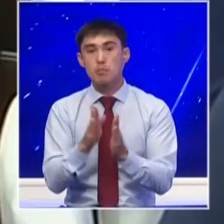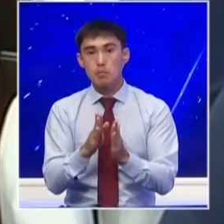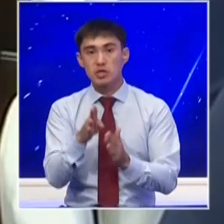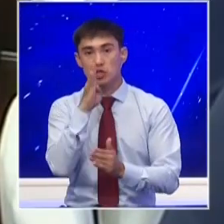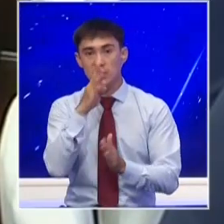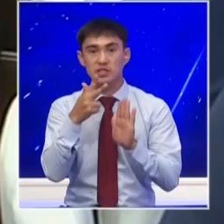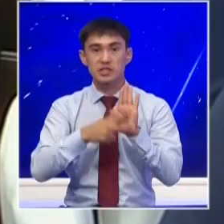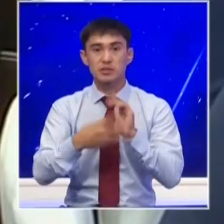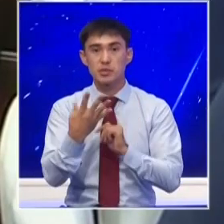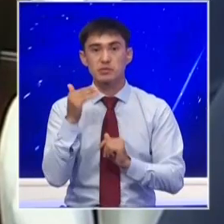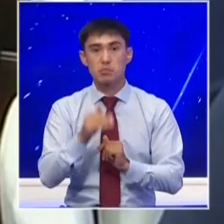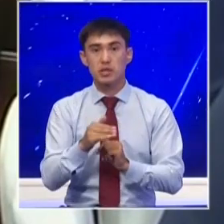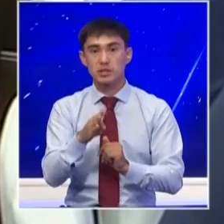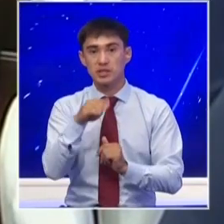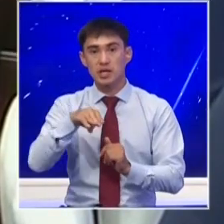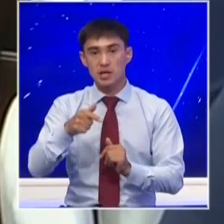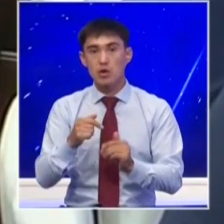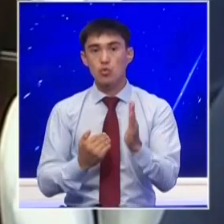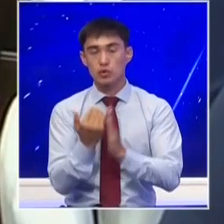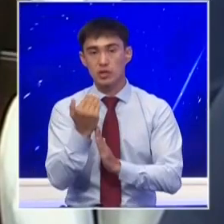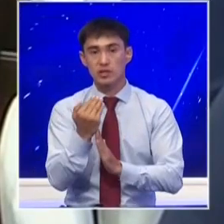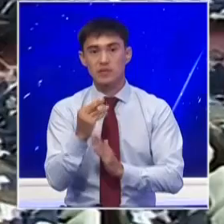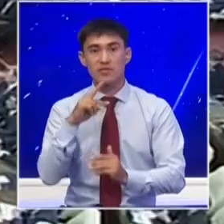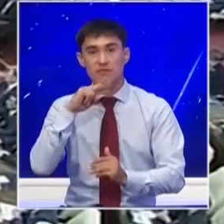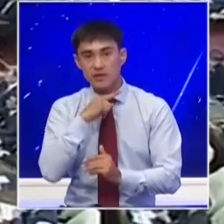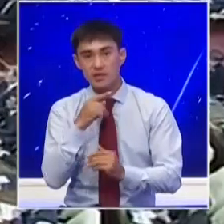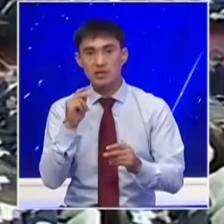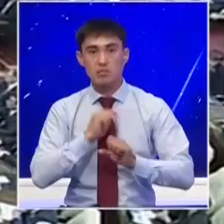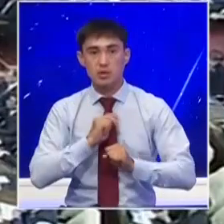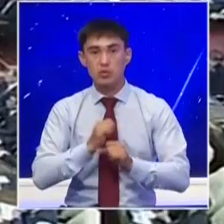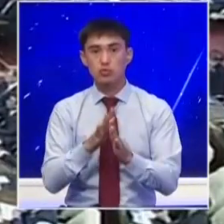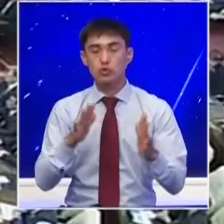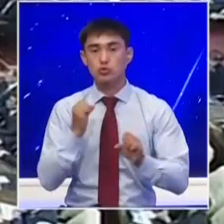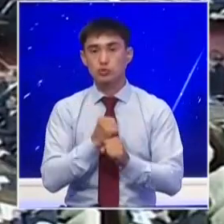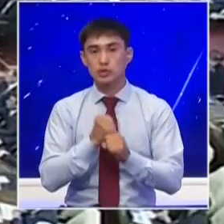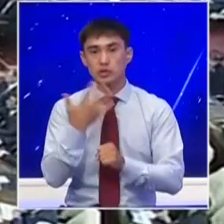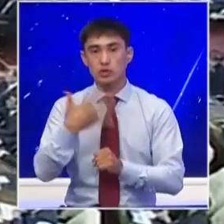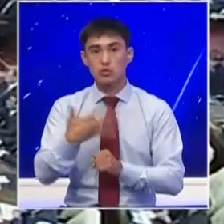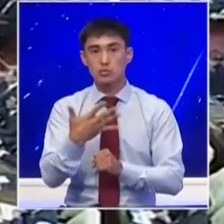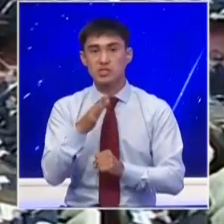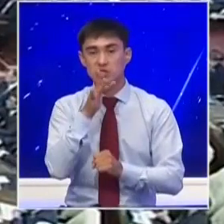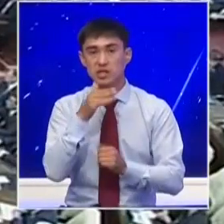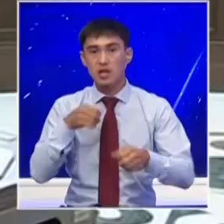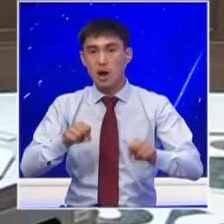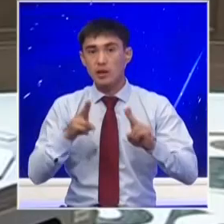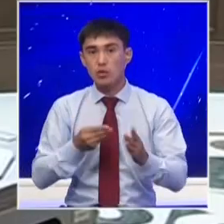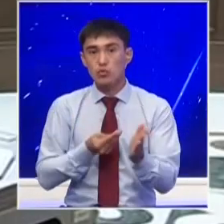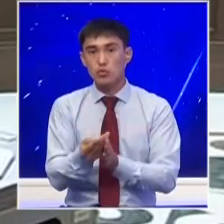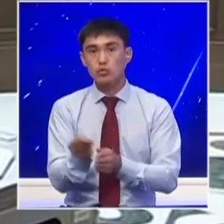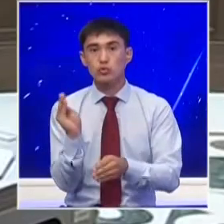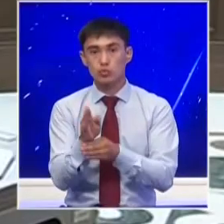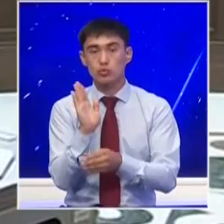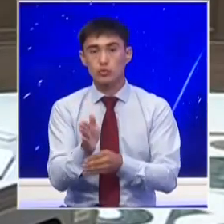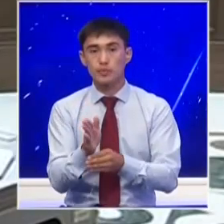да 85 мың теңгеге көтеріледі. Зиянды еңбек жағдайында ұзақ жұмыс істегендерге 55 жастан арнаулы төлем